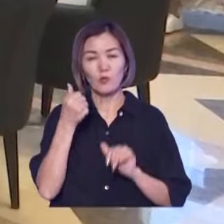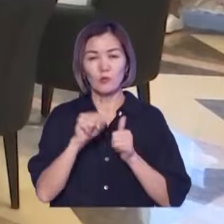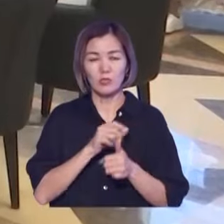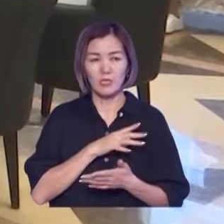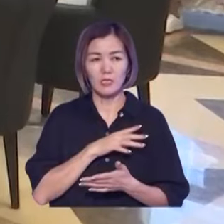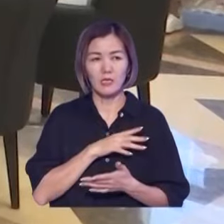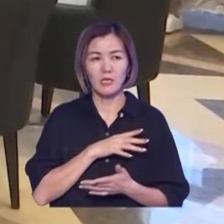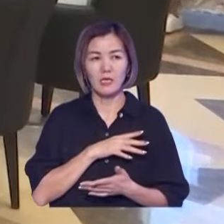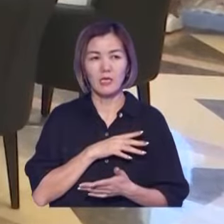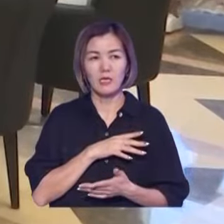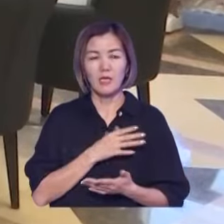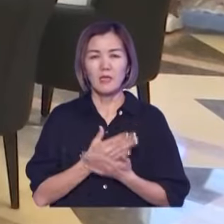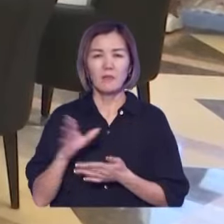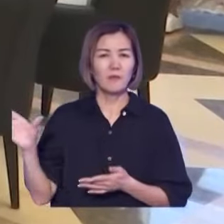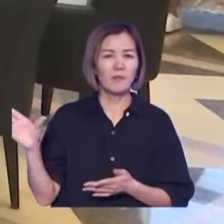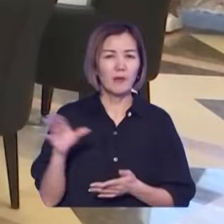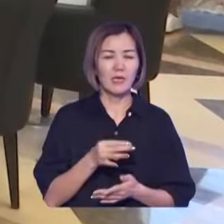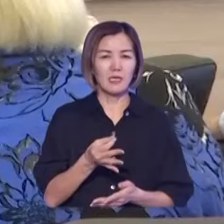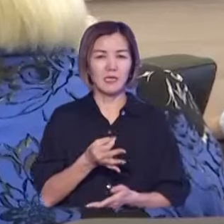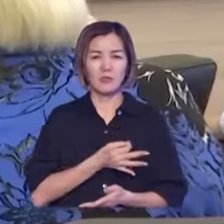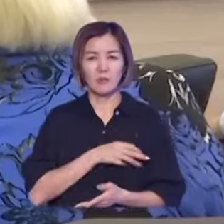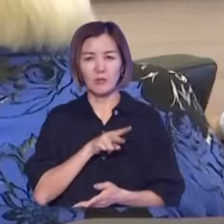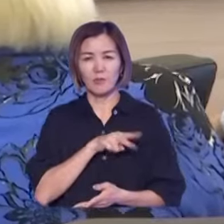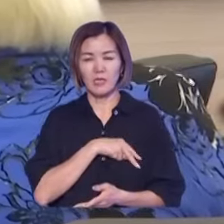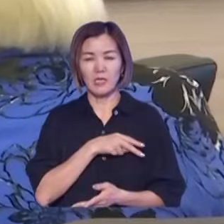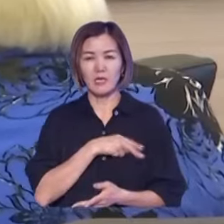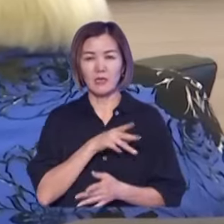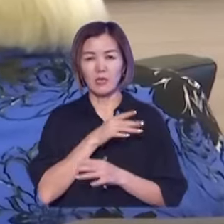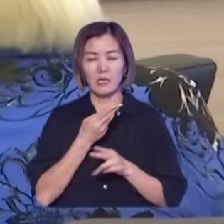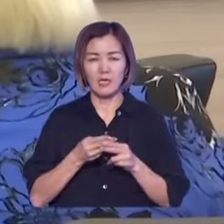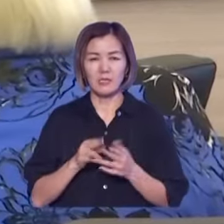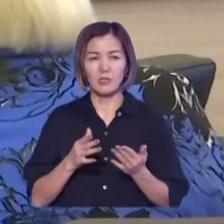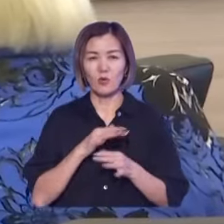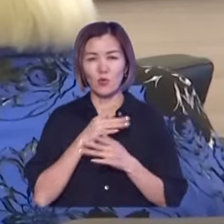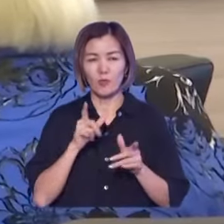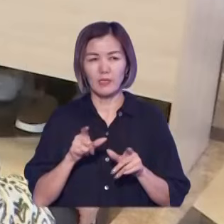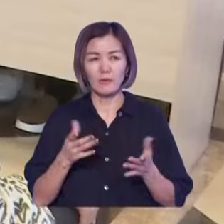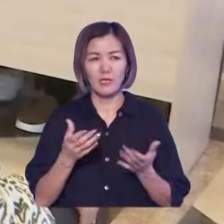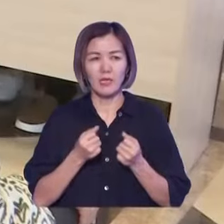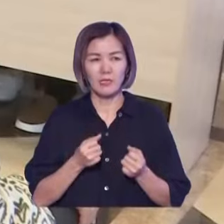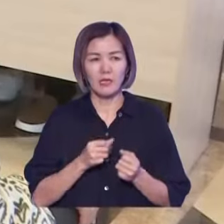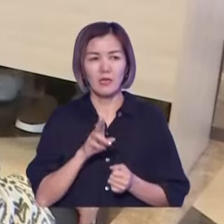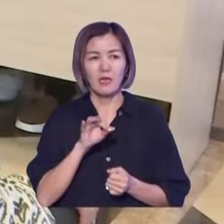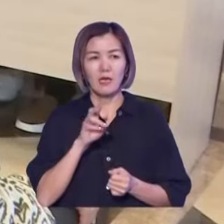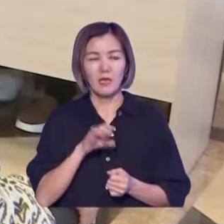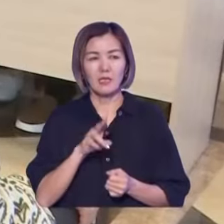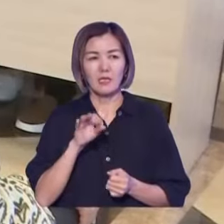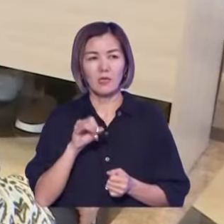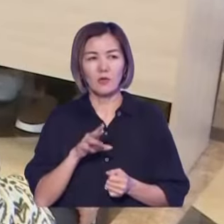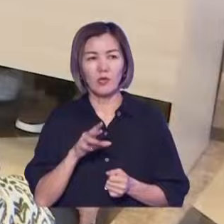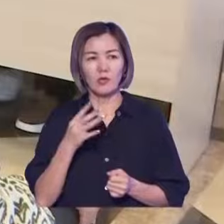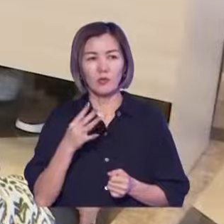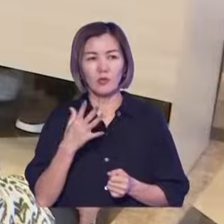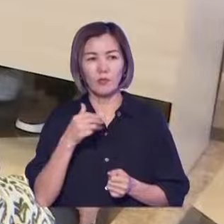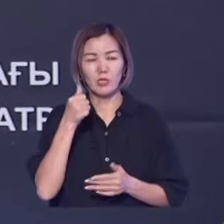осы, лайықтысы да лайықсызы да кеудесін салпыншаққа толтырған қоғамның шынайы бейнесін көрсеткісі келді. Қанат Тілеухан бұл шығарманы осыдан